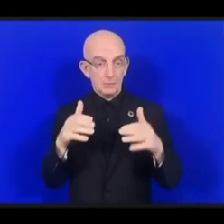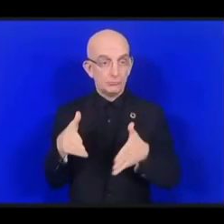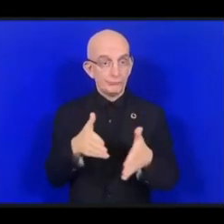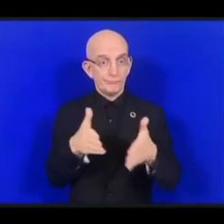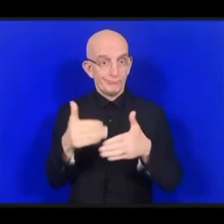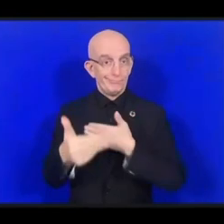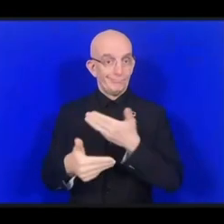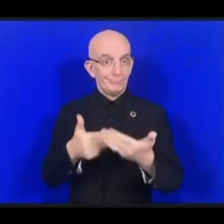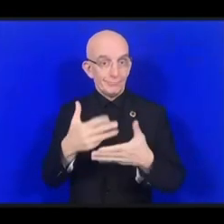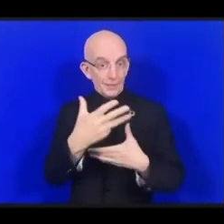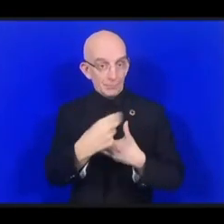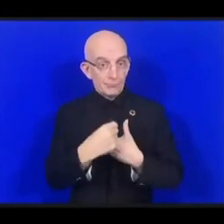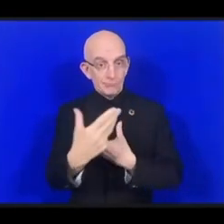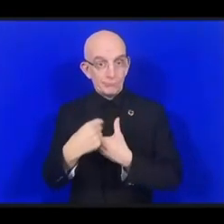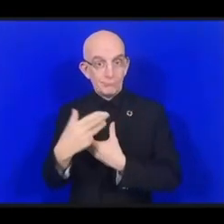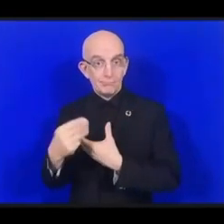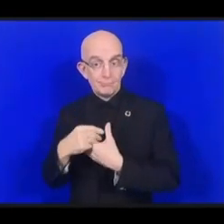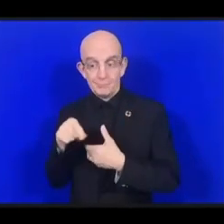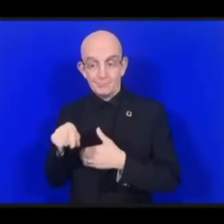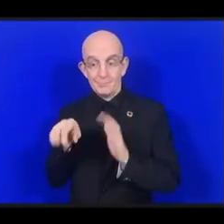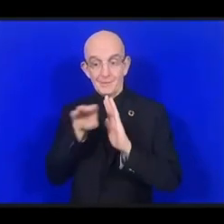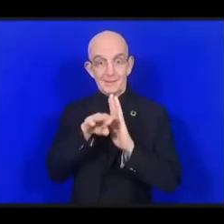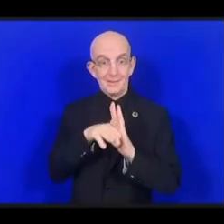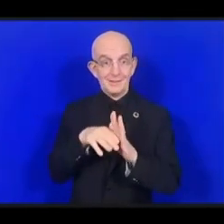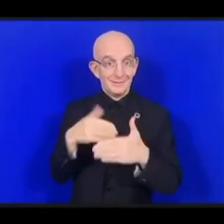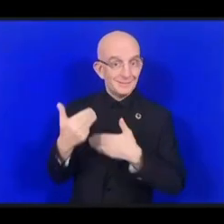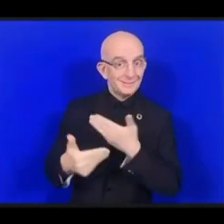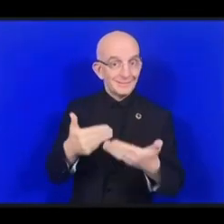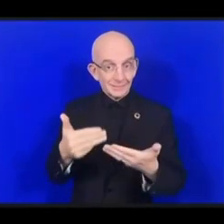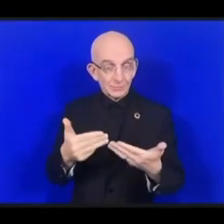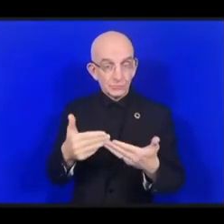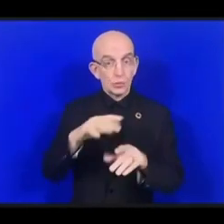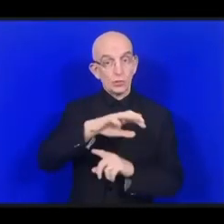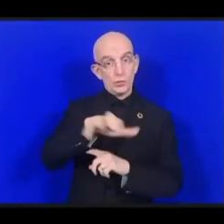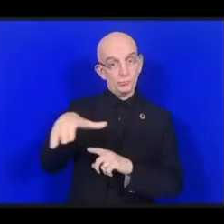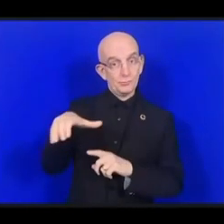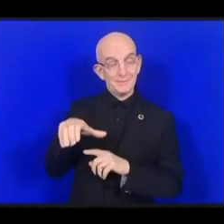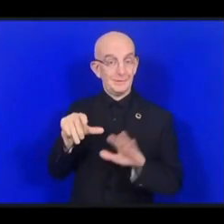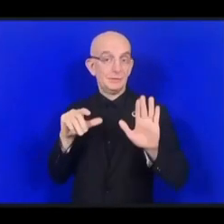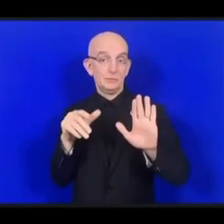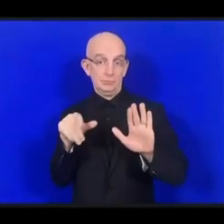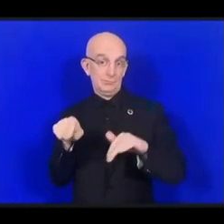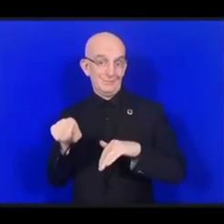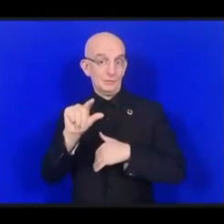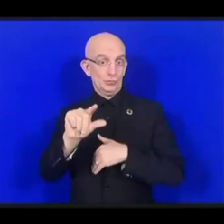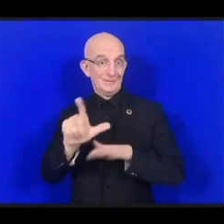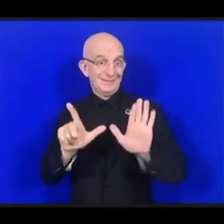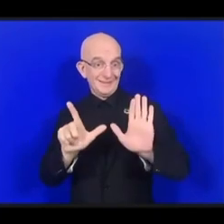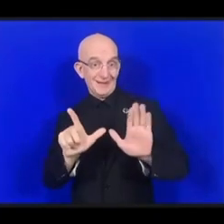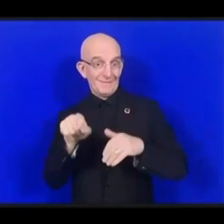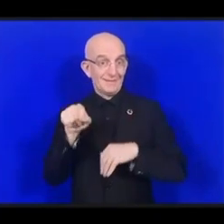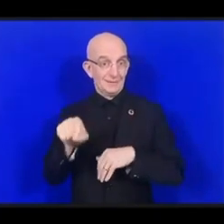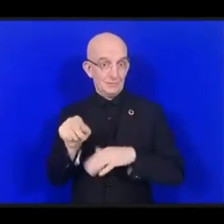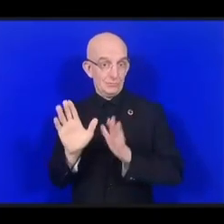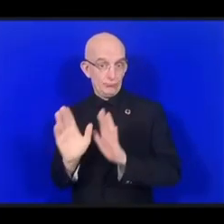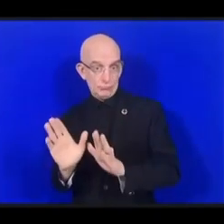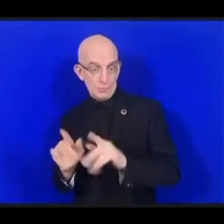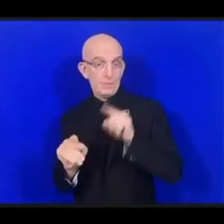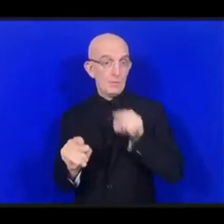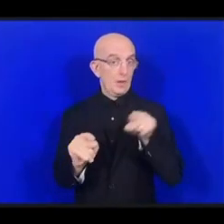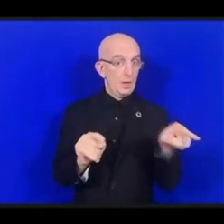諸国からもこの重要なディスカッションにえ参加することができたと思いますデジタル